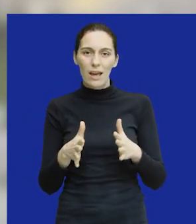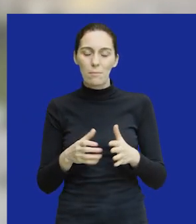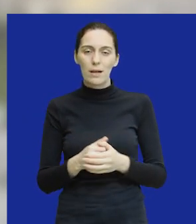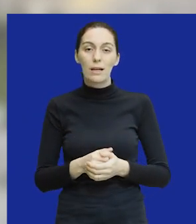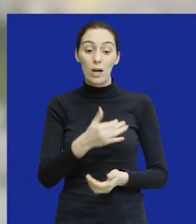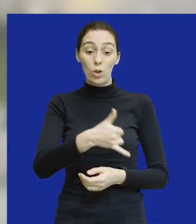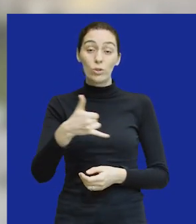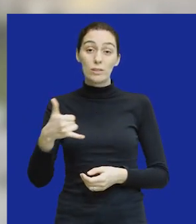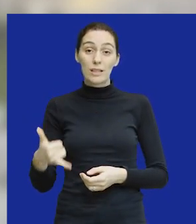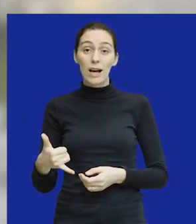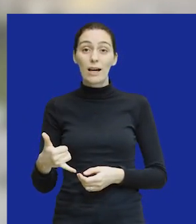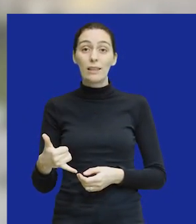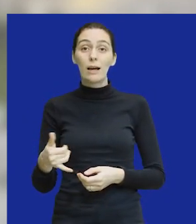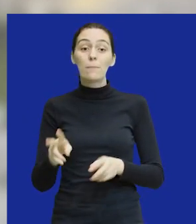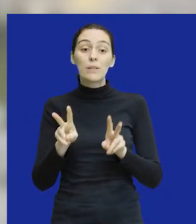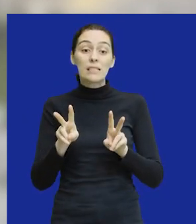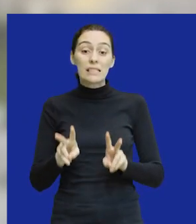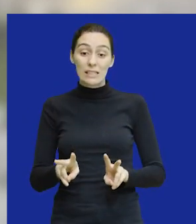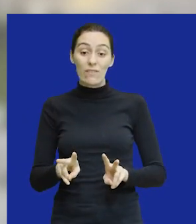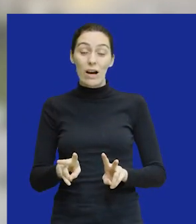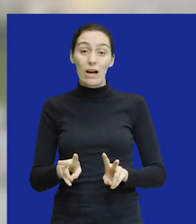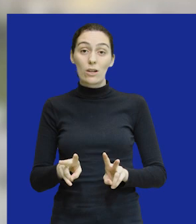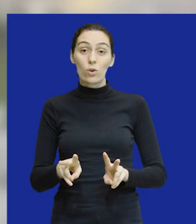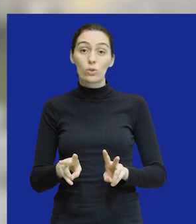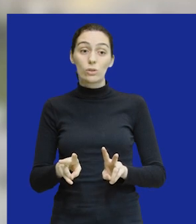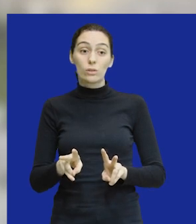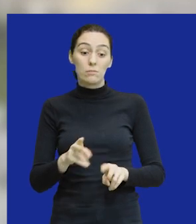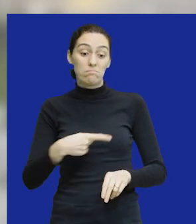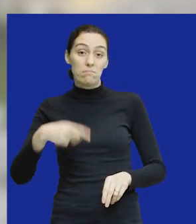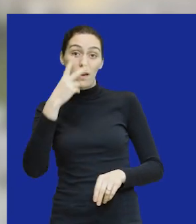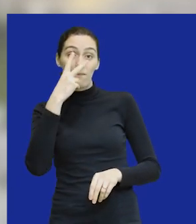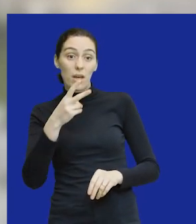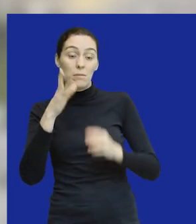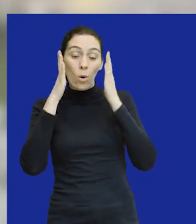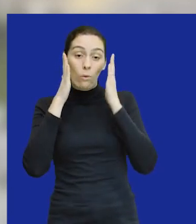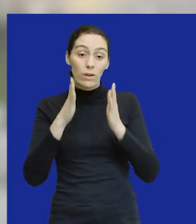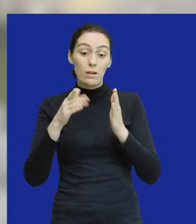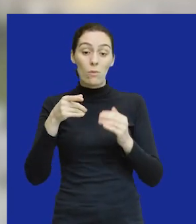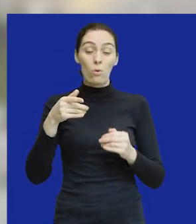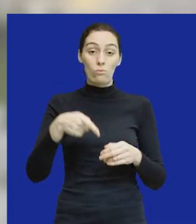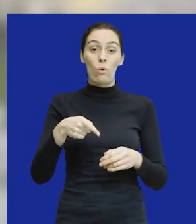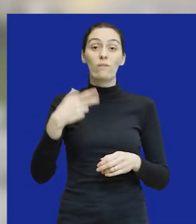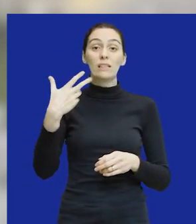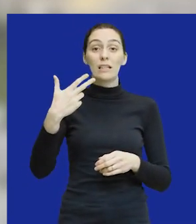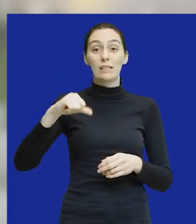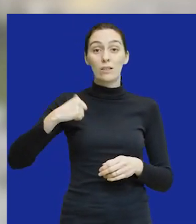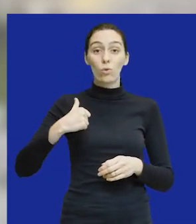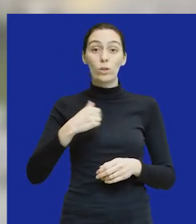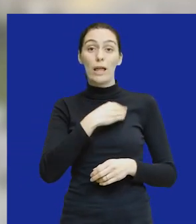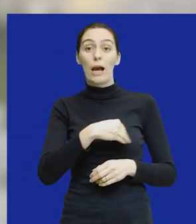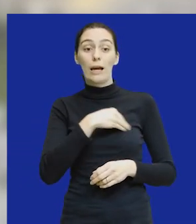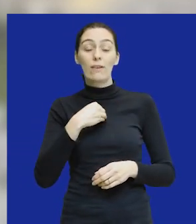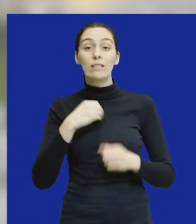Do sada stvarnost nas je uvjerila u svih ovih 30 godina